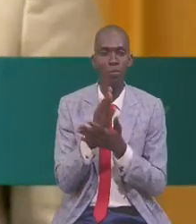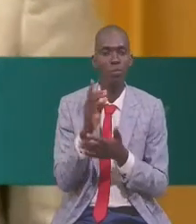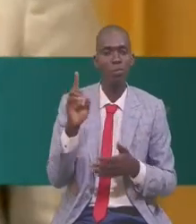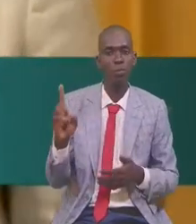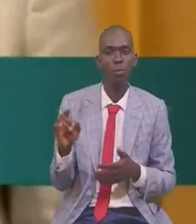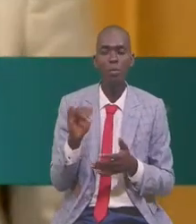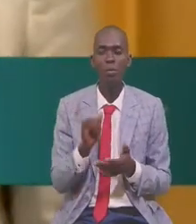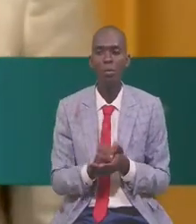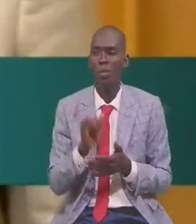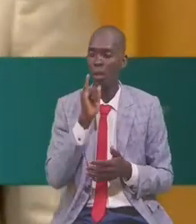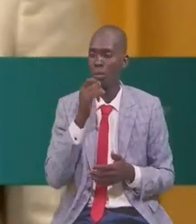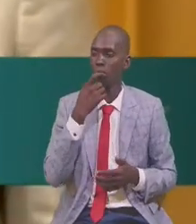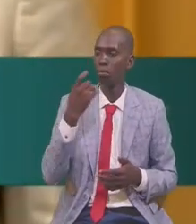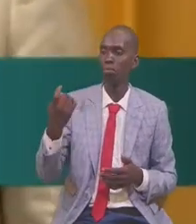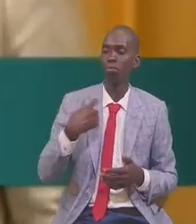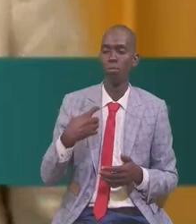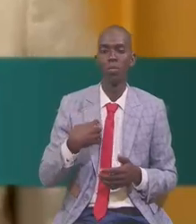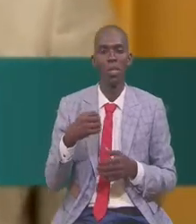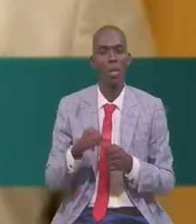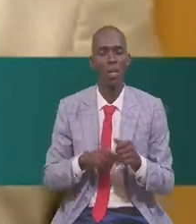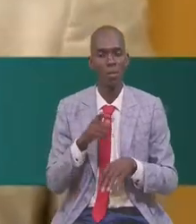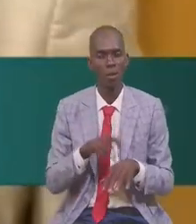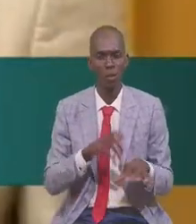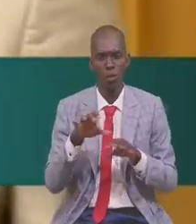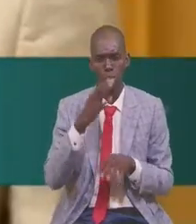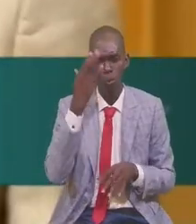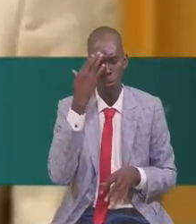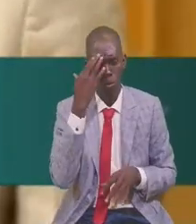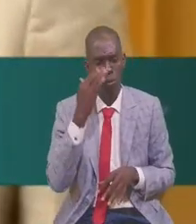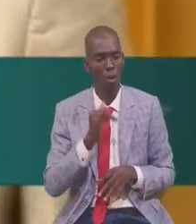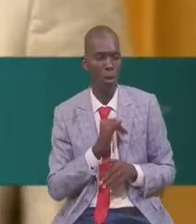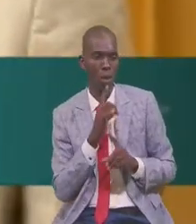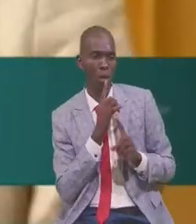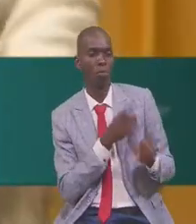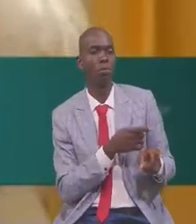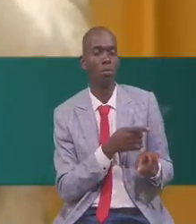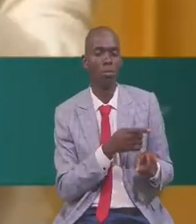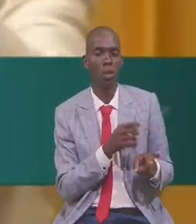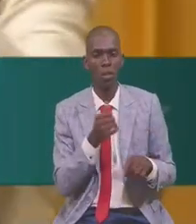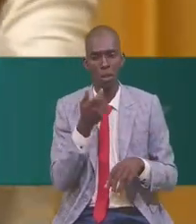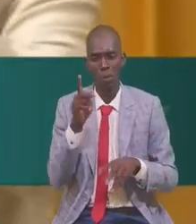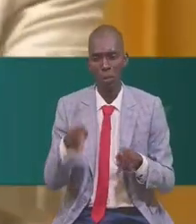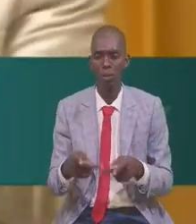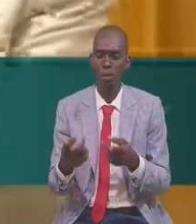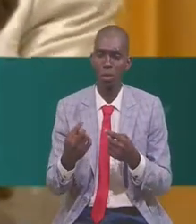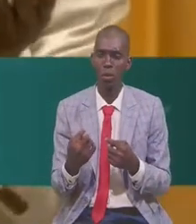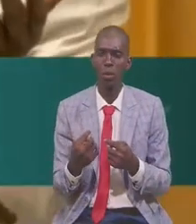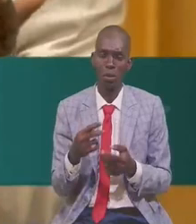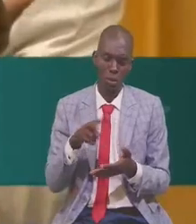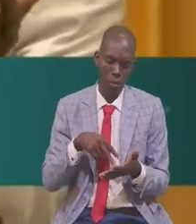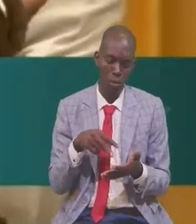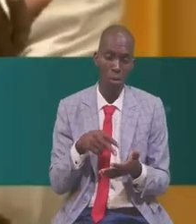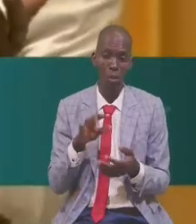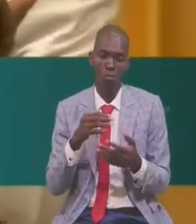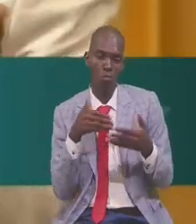me dérange à tout moment? Est-ce que tu sais, je lui ai répondu, une autre personne vient, un parent